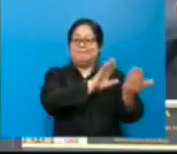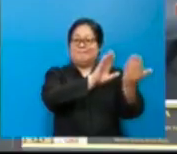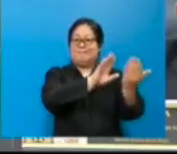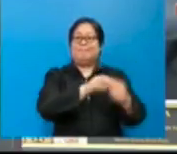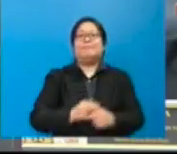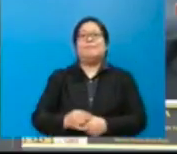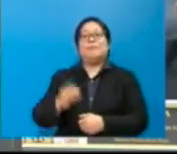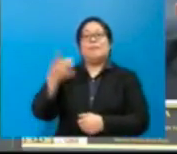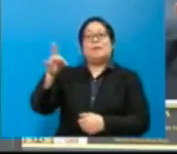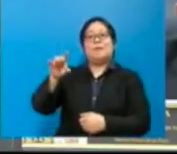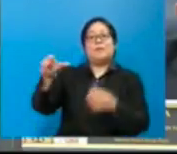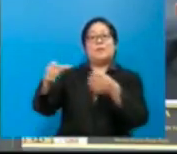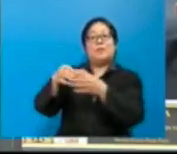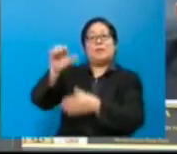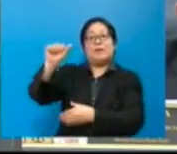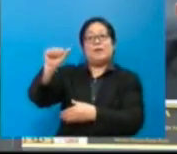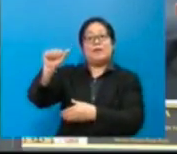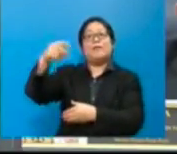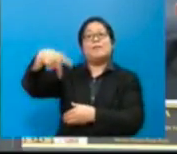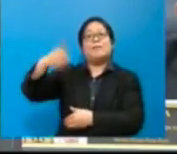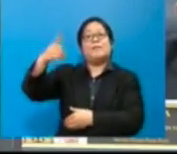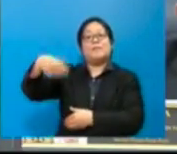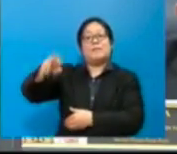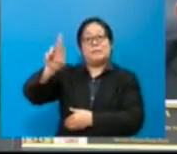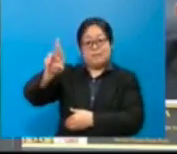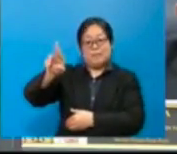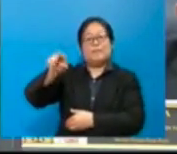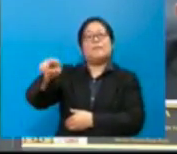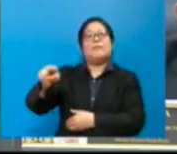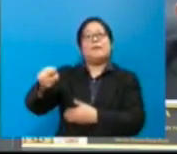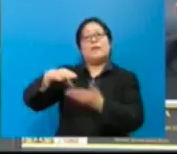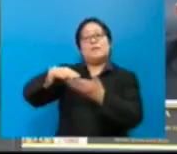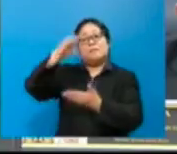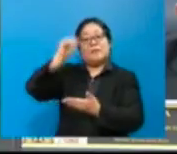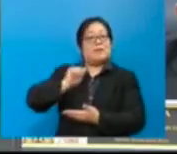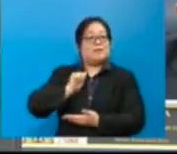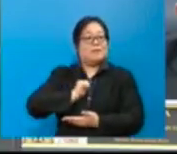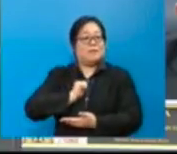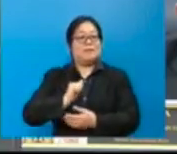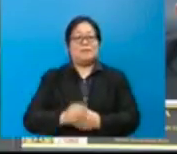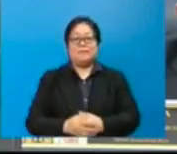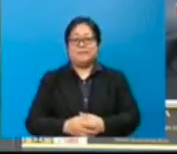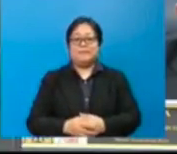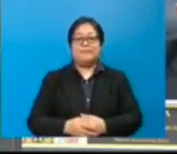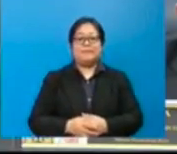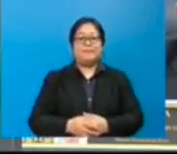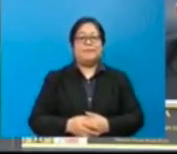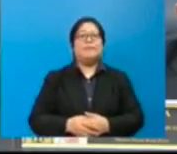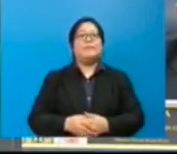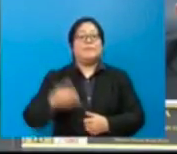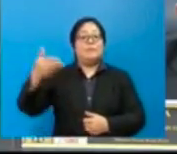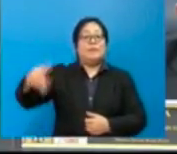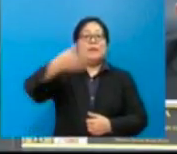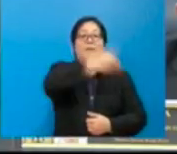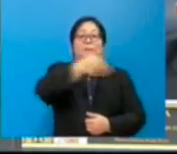di sekolah dan 18 murid kumpulan A tadi akan menjalani PDPR secara sendiri. Kitaran